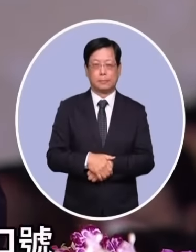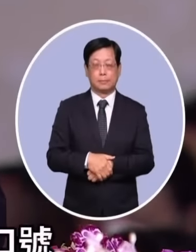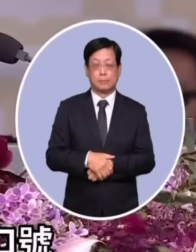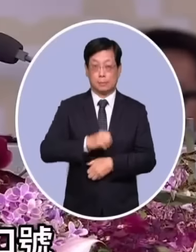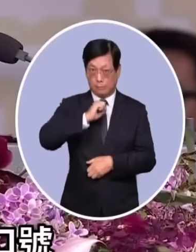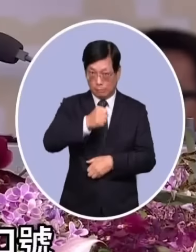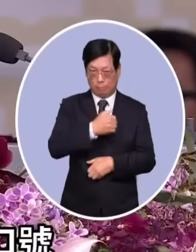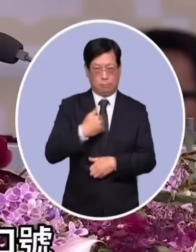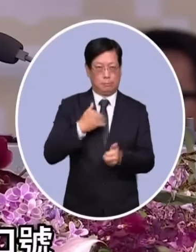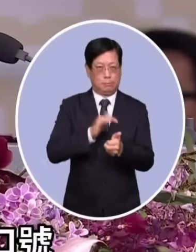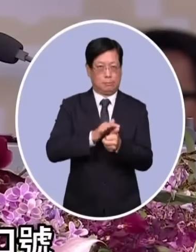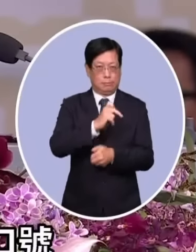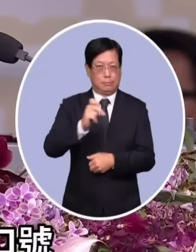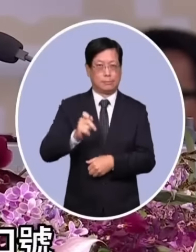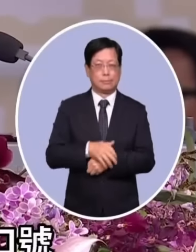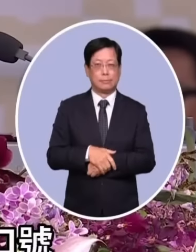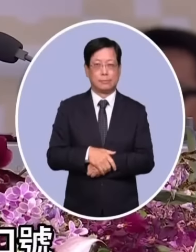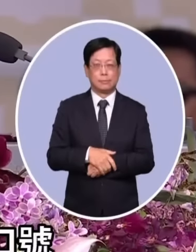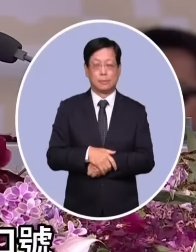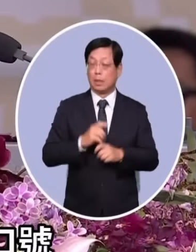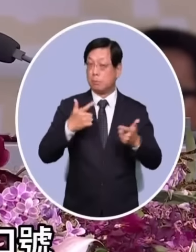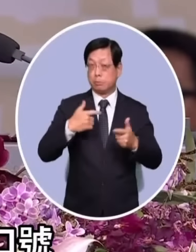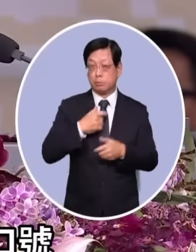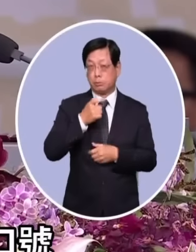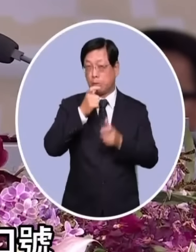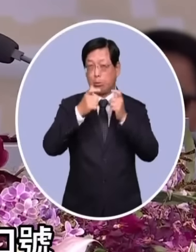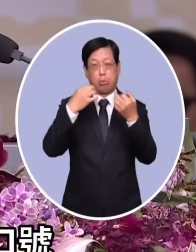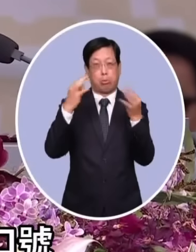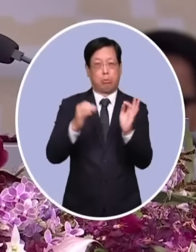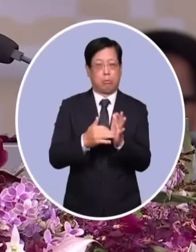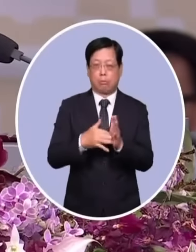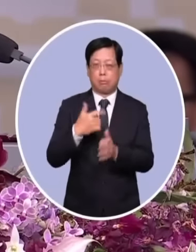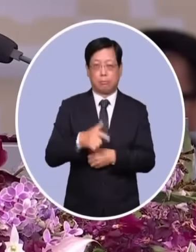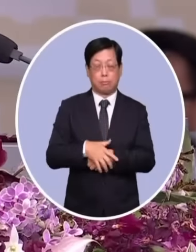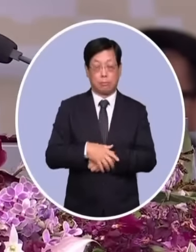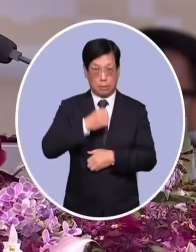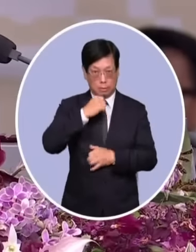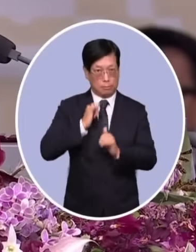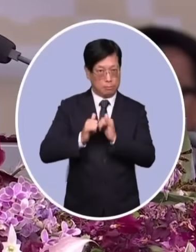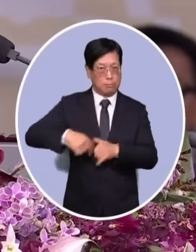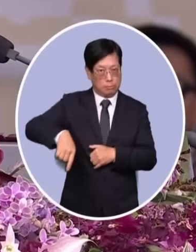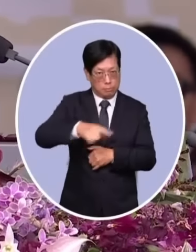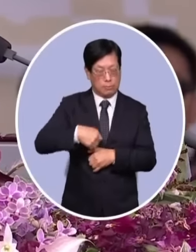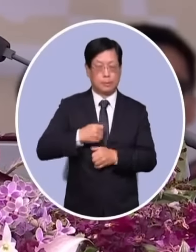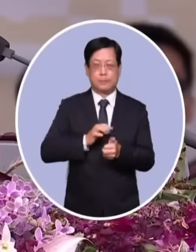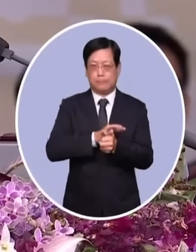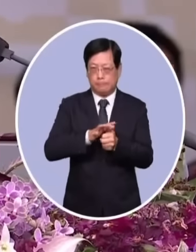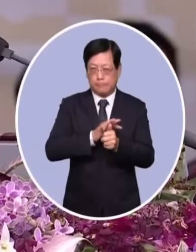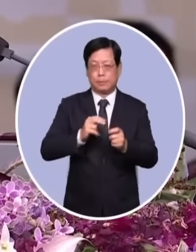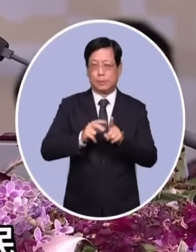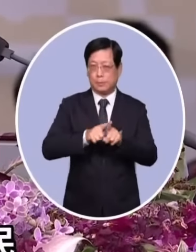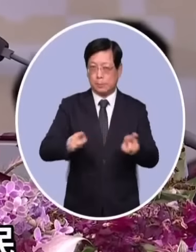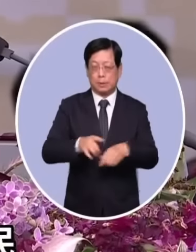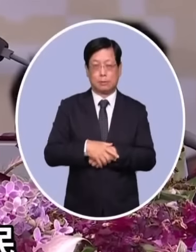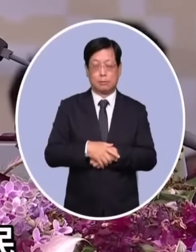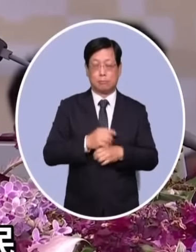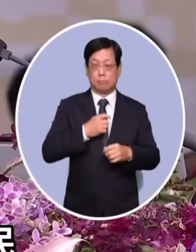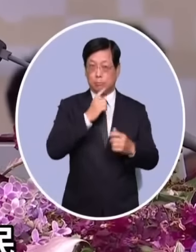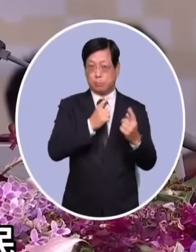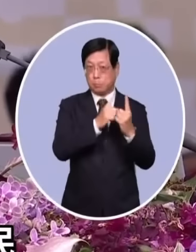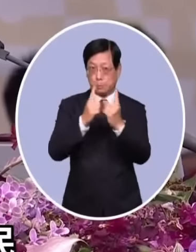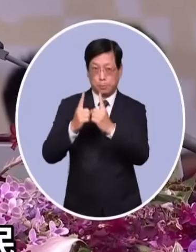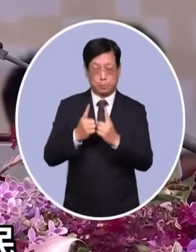湾 can help 不是口号，是台湾人民爱好和平、与人为